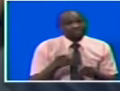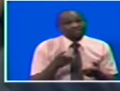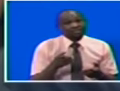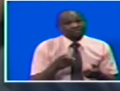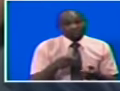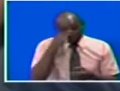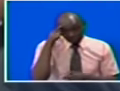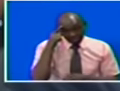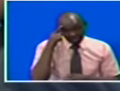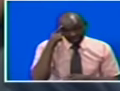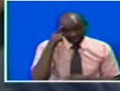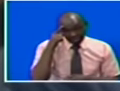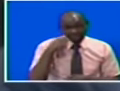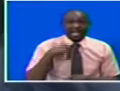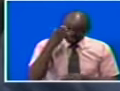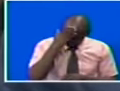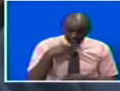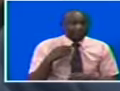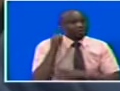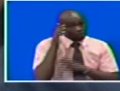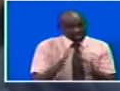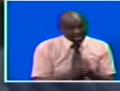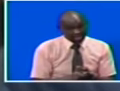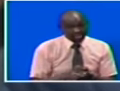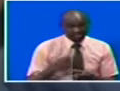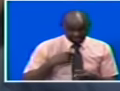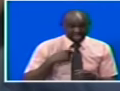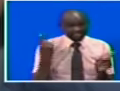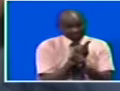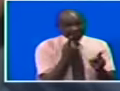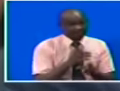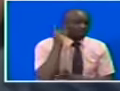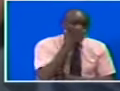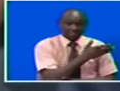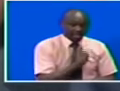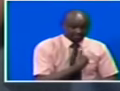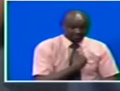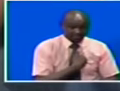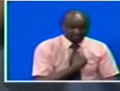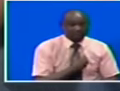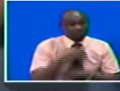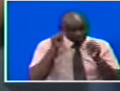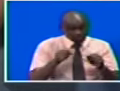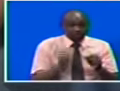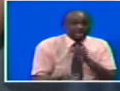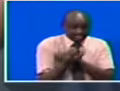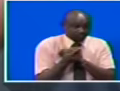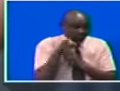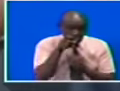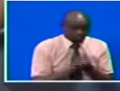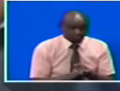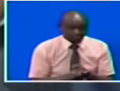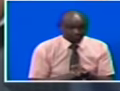sababu mimi kama mwanasheria, and we have senior lawyers like Professor Kibwana here, wanaweza kakuelezieni